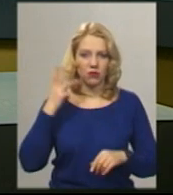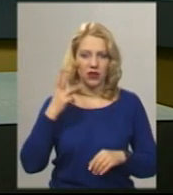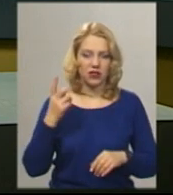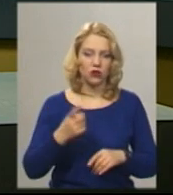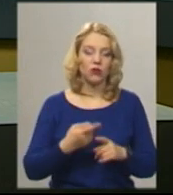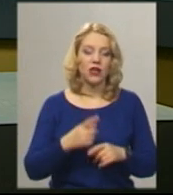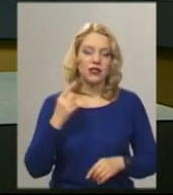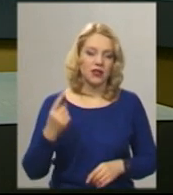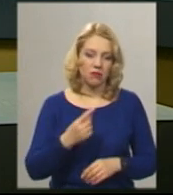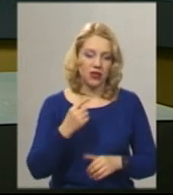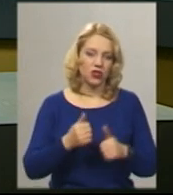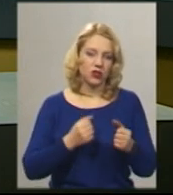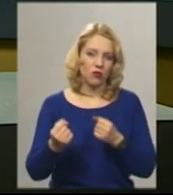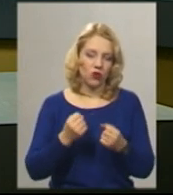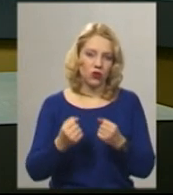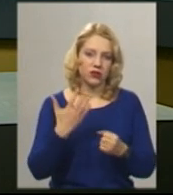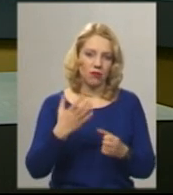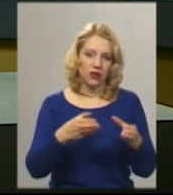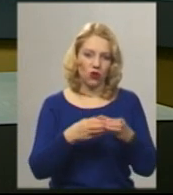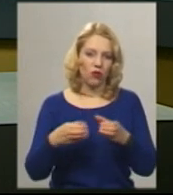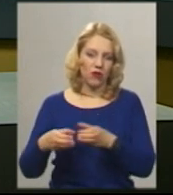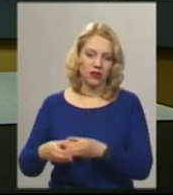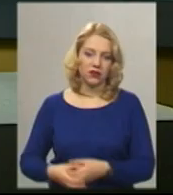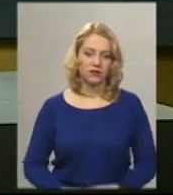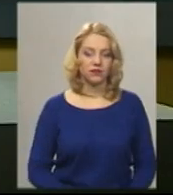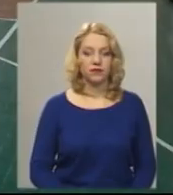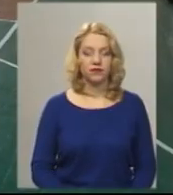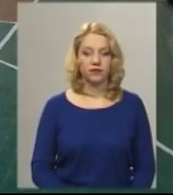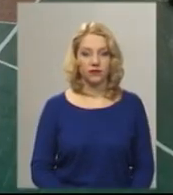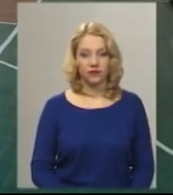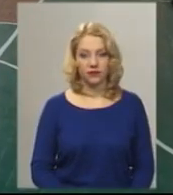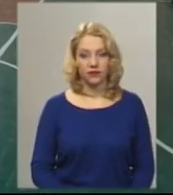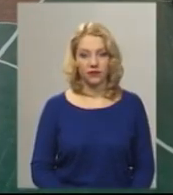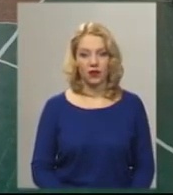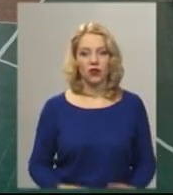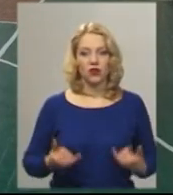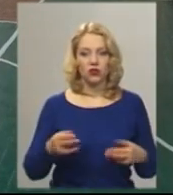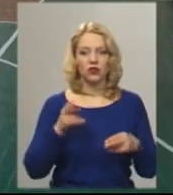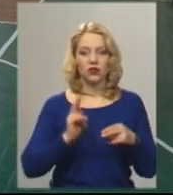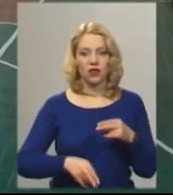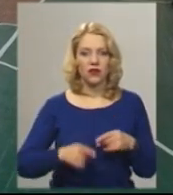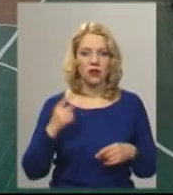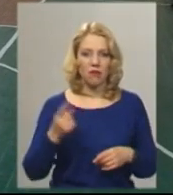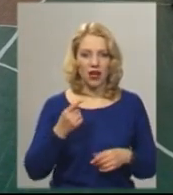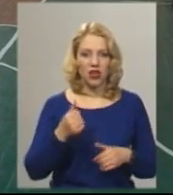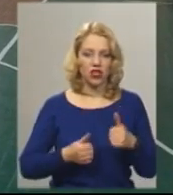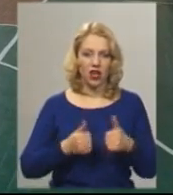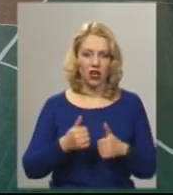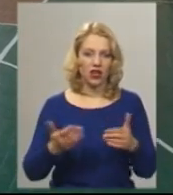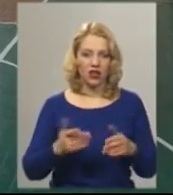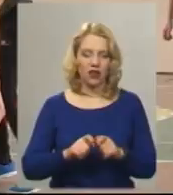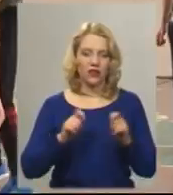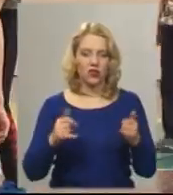команд. Як відбувався перший день змагань, бачив Дмитро Тетюха. Щойно завершилася перша гра, яка відкрила